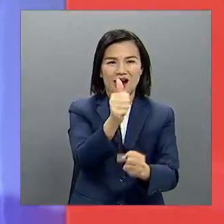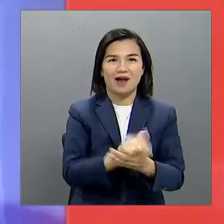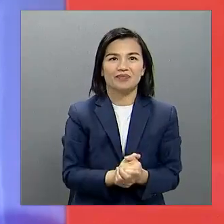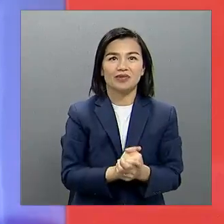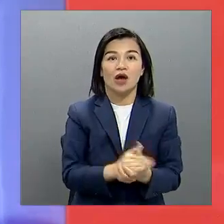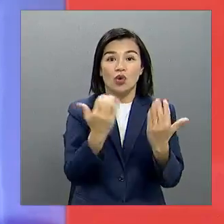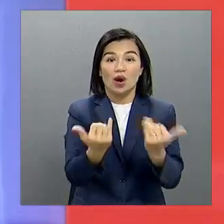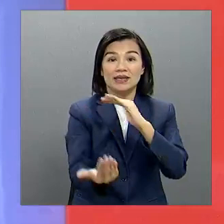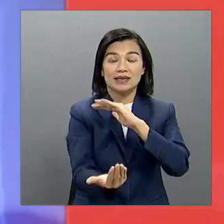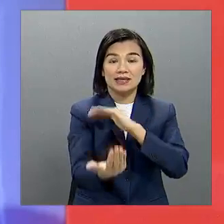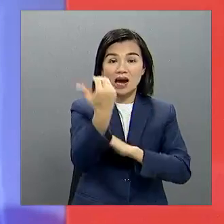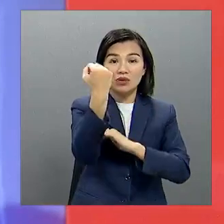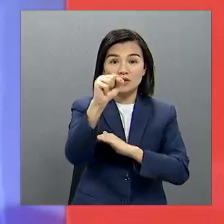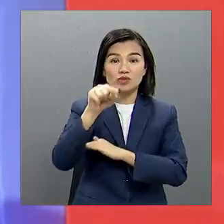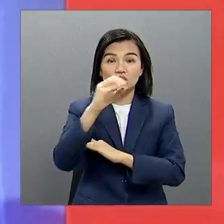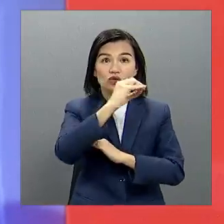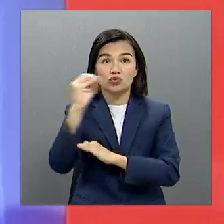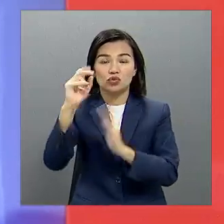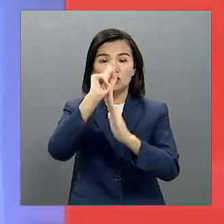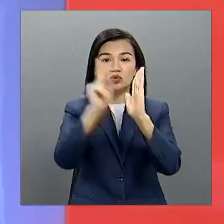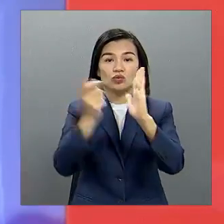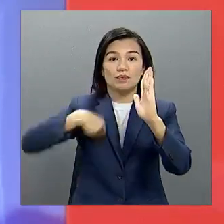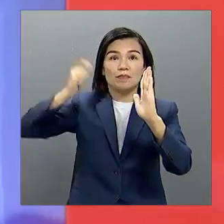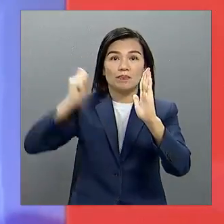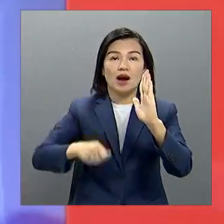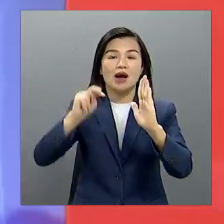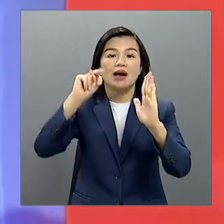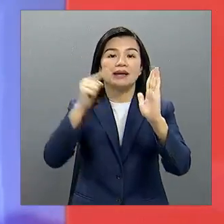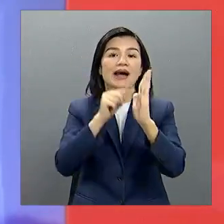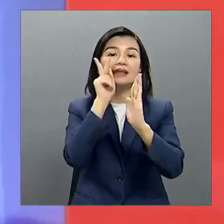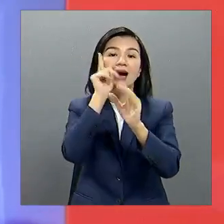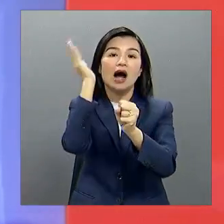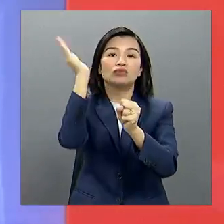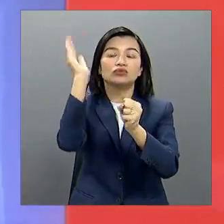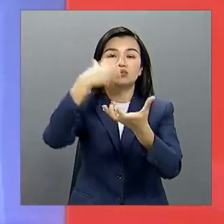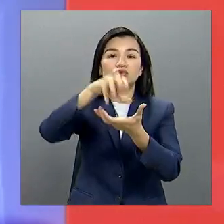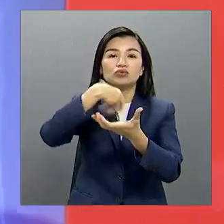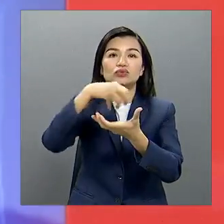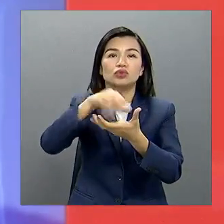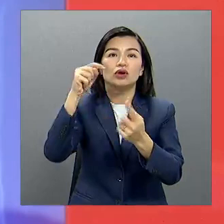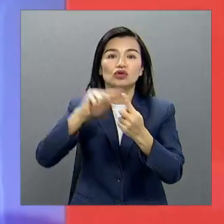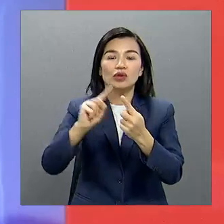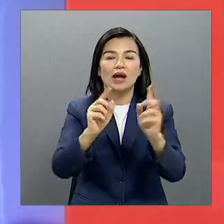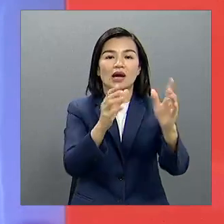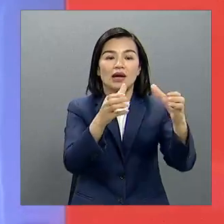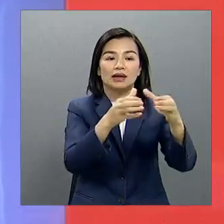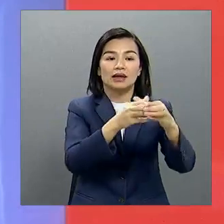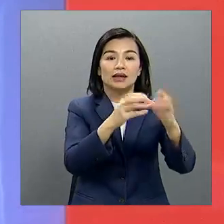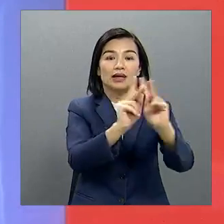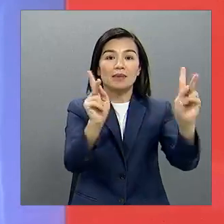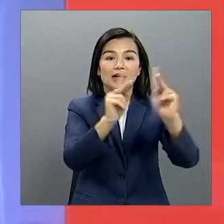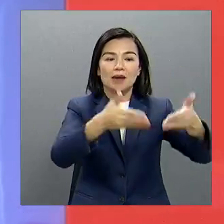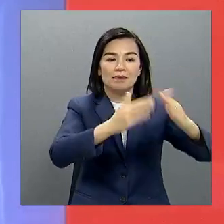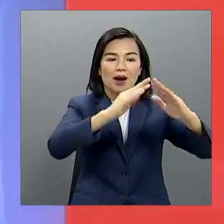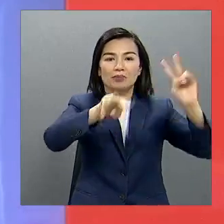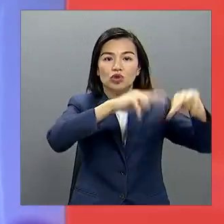ำนักงานอัยการสูงสุดมีนัดแถลงข่าวกับสื่อมวลชนกรณีที่มีการตั้งคณะกรรมการตรวจสอบข้อเท็จจริงการที่ไม่สั่